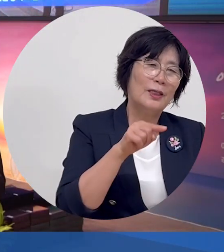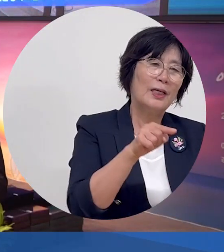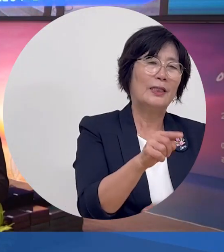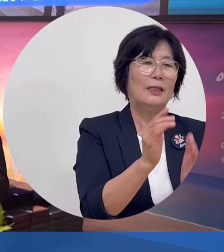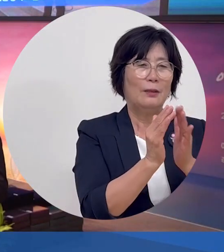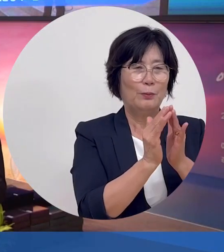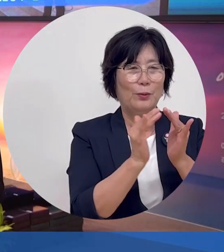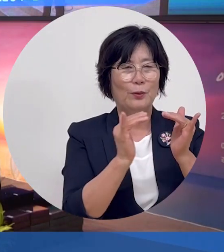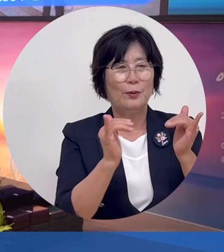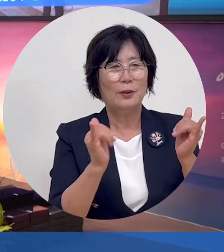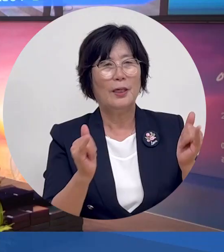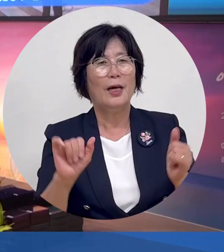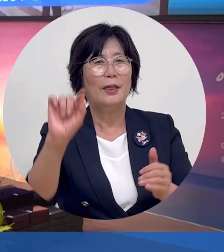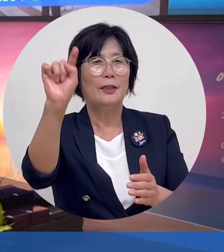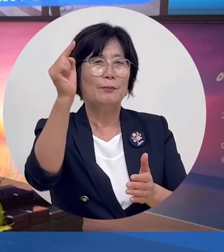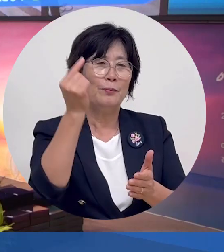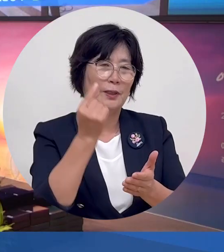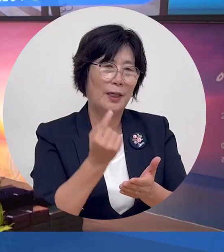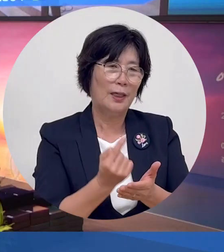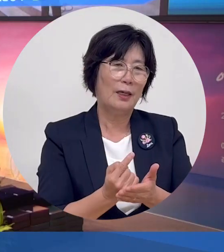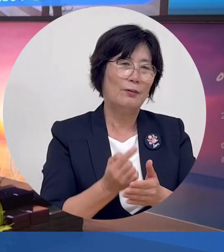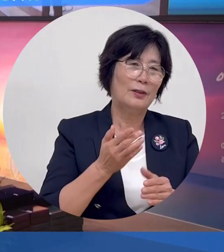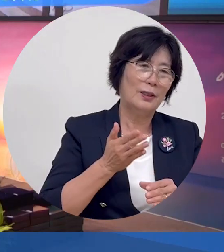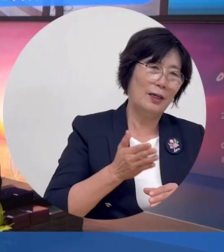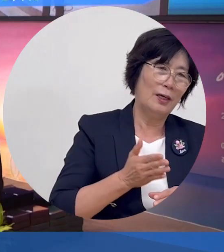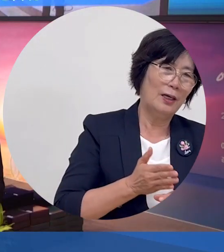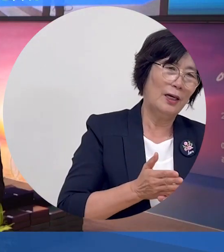그분의 임재